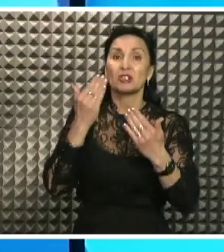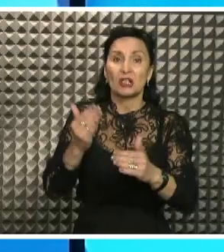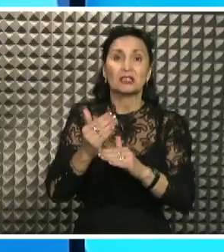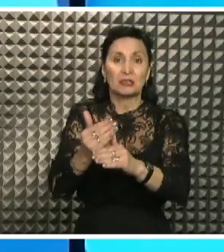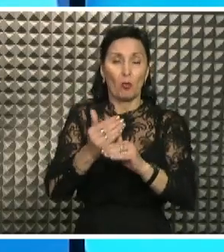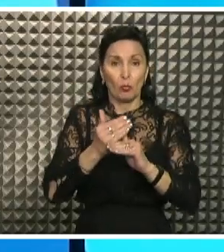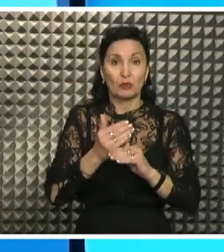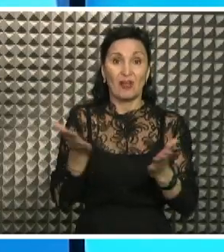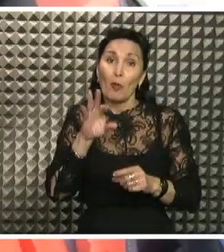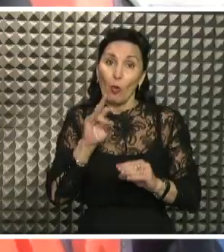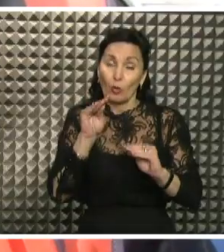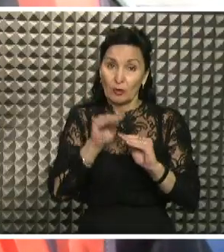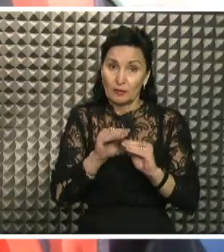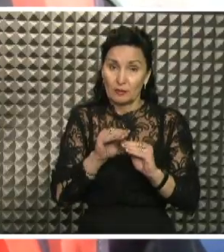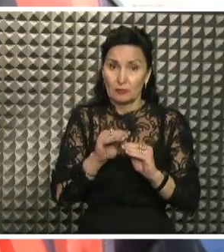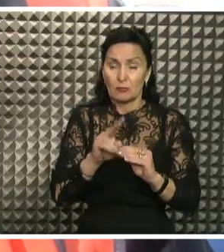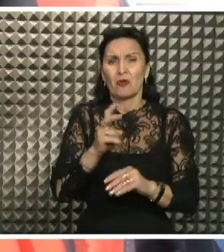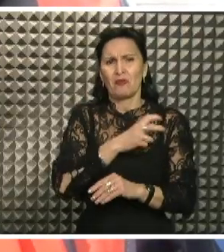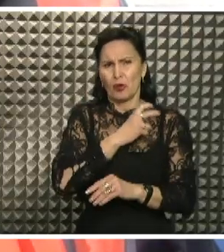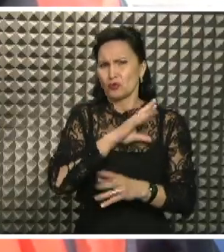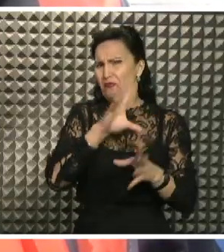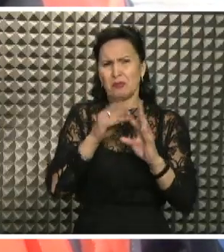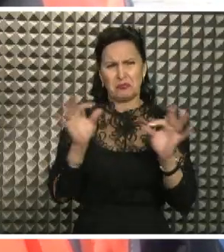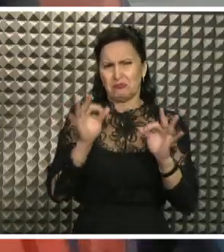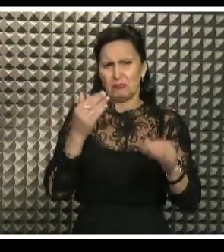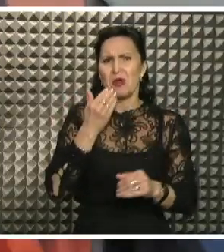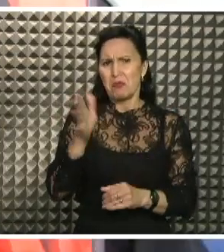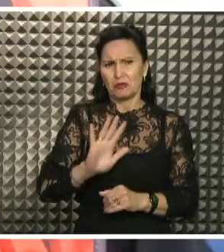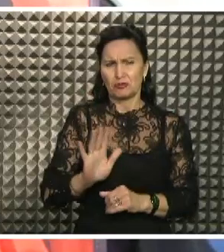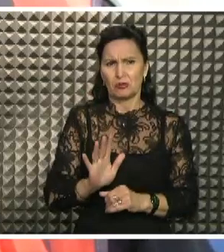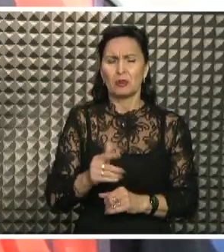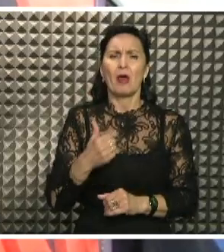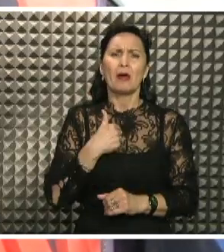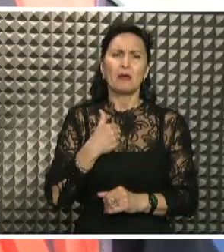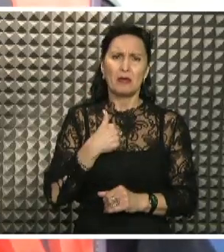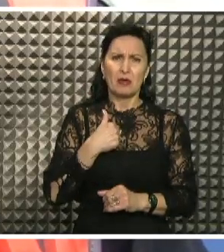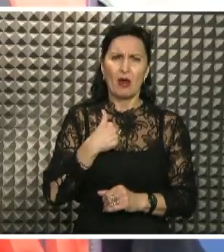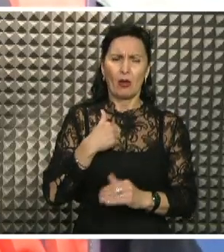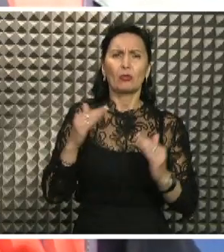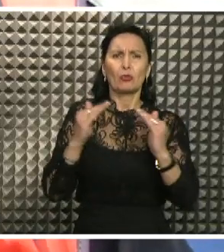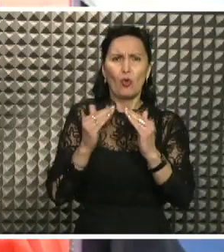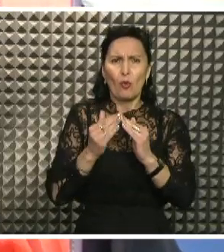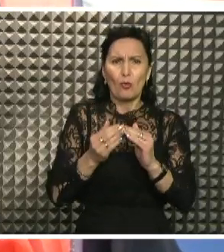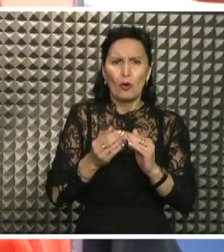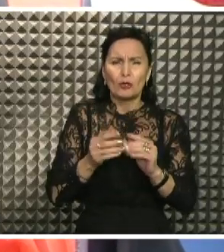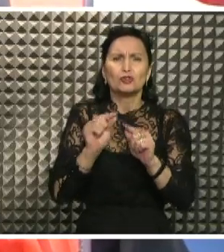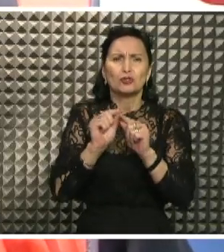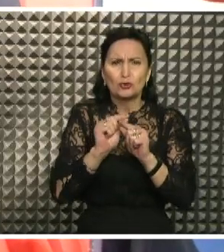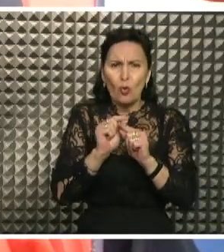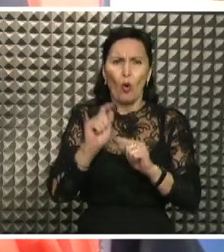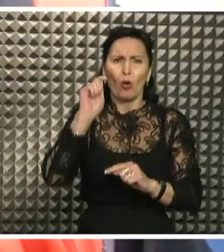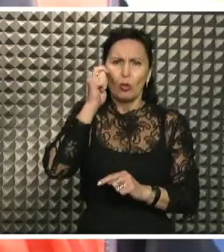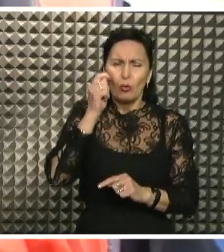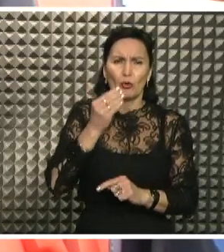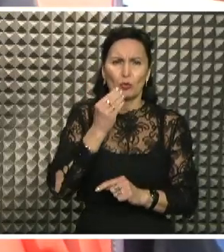посмотрим. Конечно. К врачу вообще не обращался нынче. Я в основном дома употребляю чеснок и лук, и все